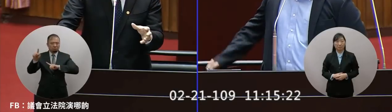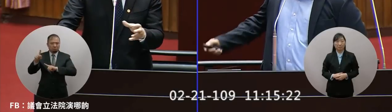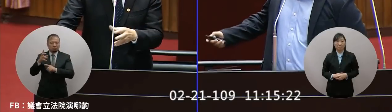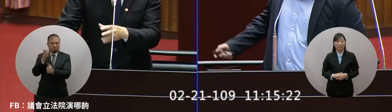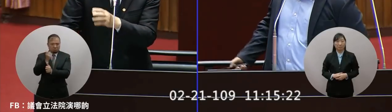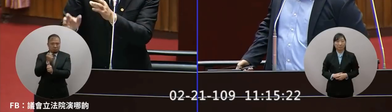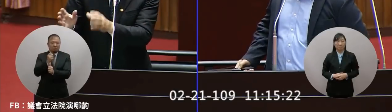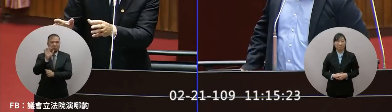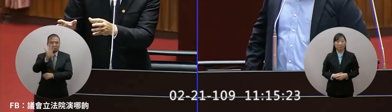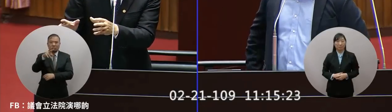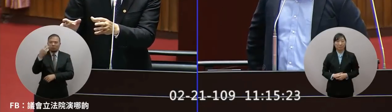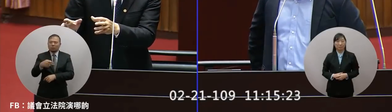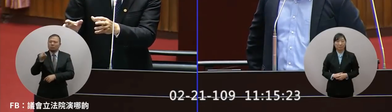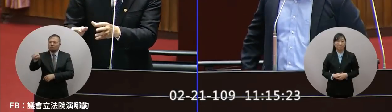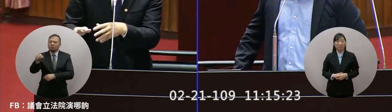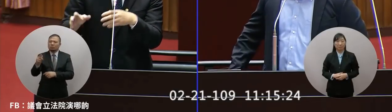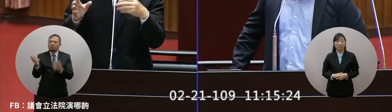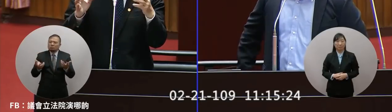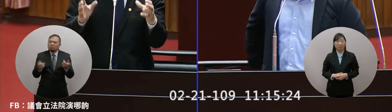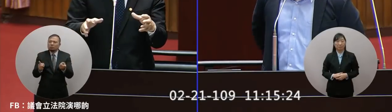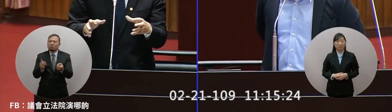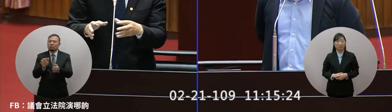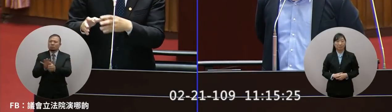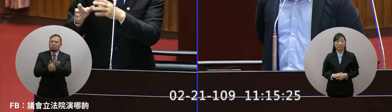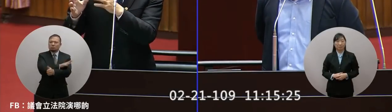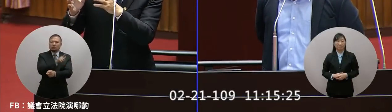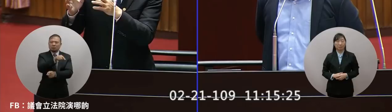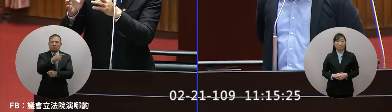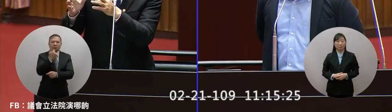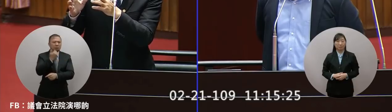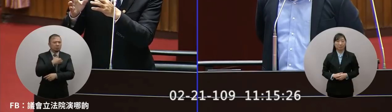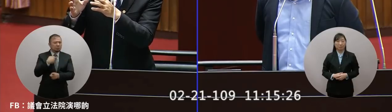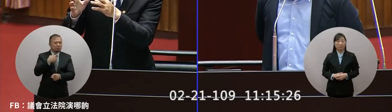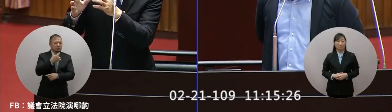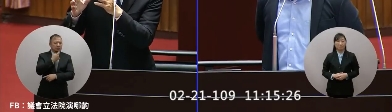个案子又涉及到诈贷嘛。所以最主要，他就说一个